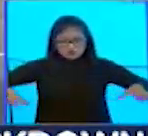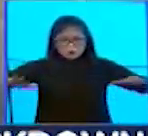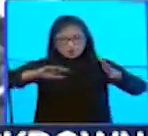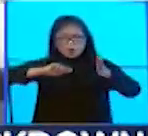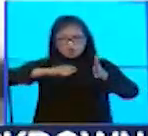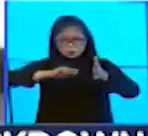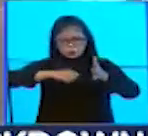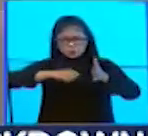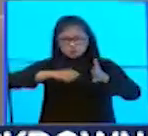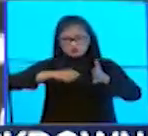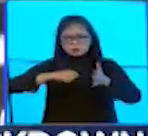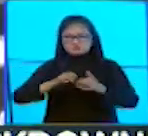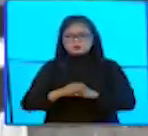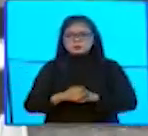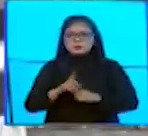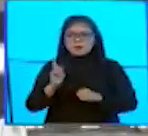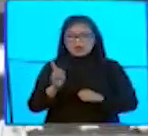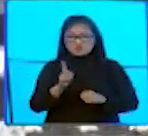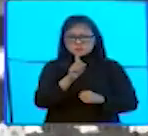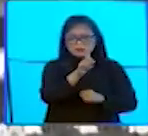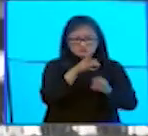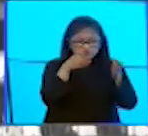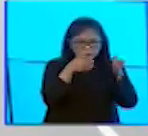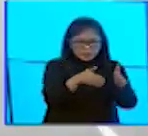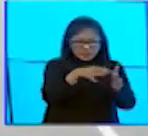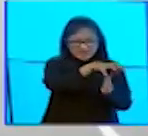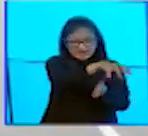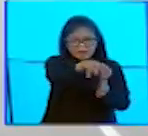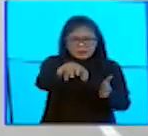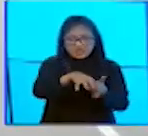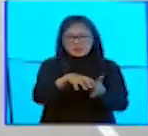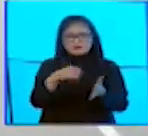dilakukan di satu wilayah saja. Dari Bandung, Jawa Barat, Diki Wismara, iNews melaporkan.